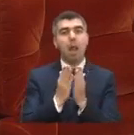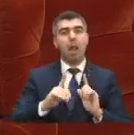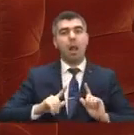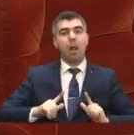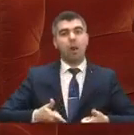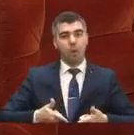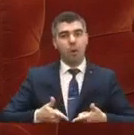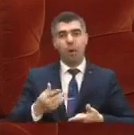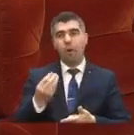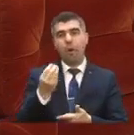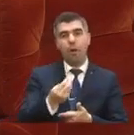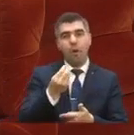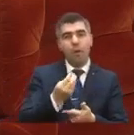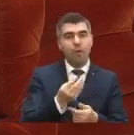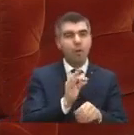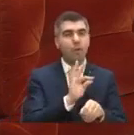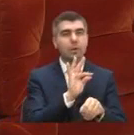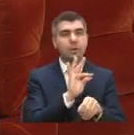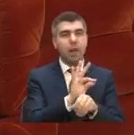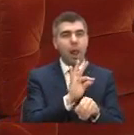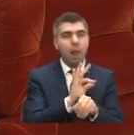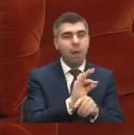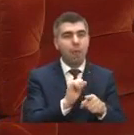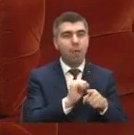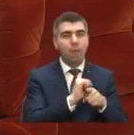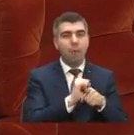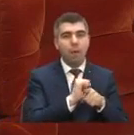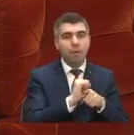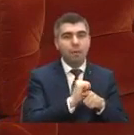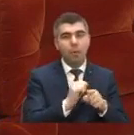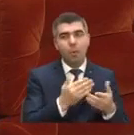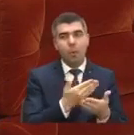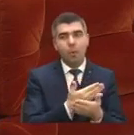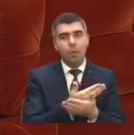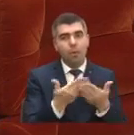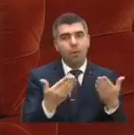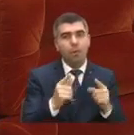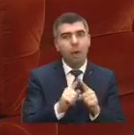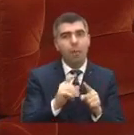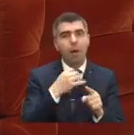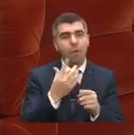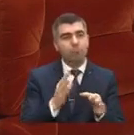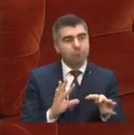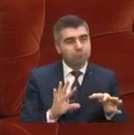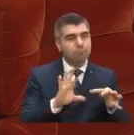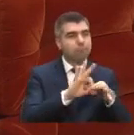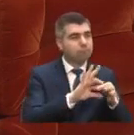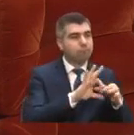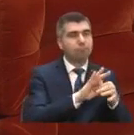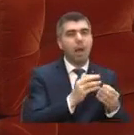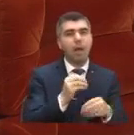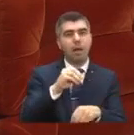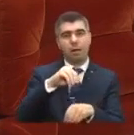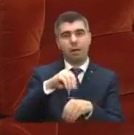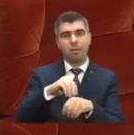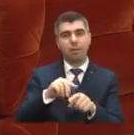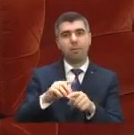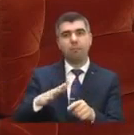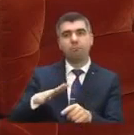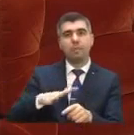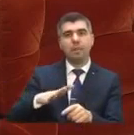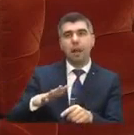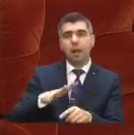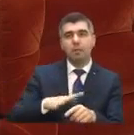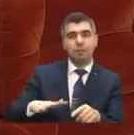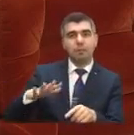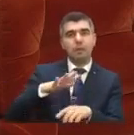المجتمع المدني باش نعمو السلامة الطرقية على جميع الفاعلين، نديرو شراكات مع المدن على الصعيد الإقليمي والسلطات الإقليمية، وأيضا